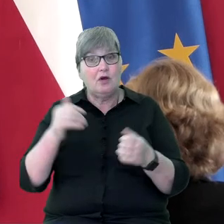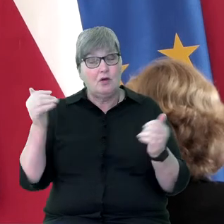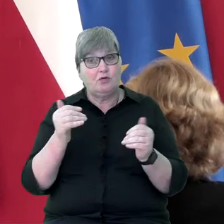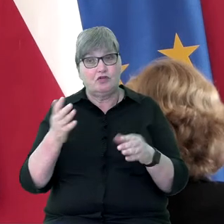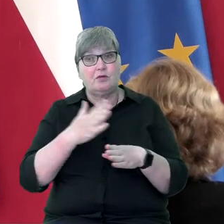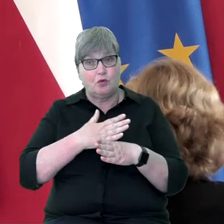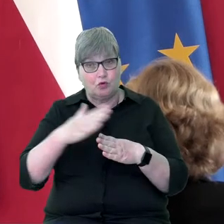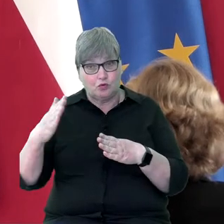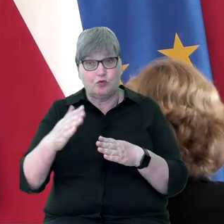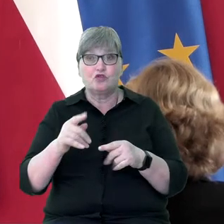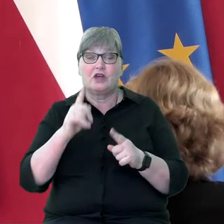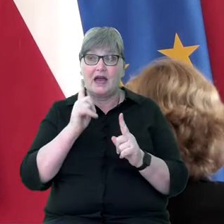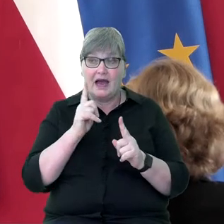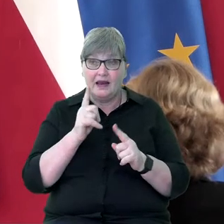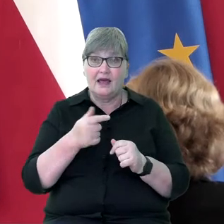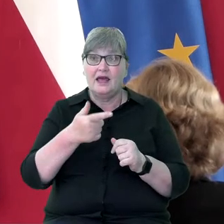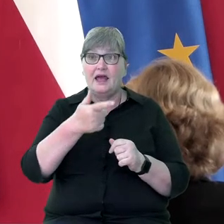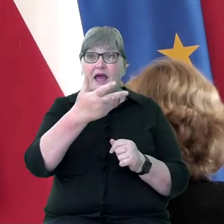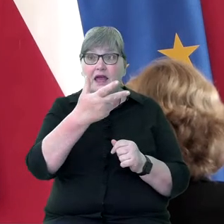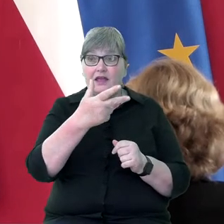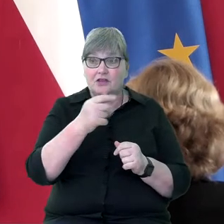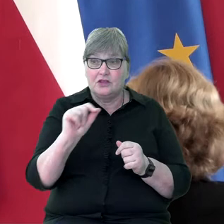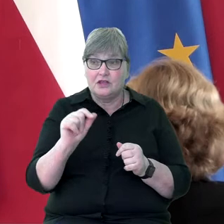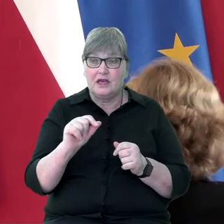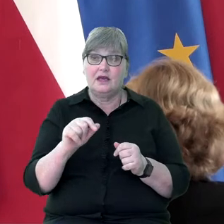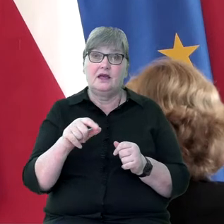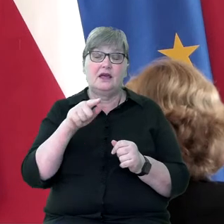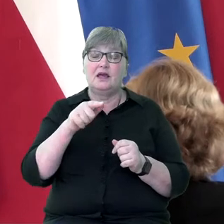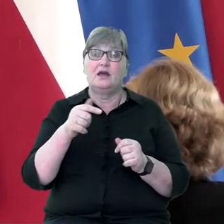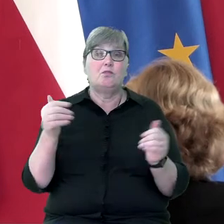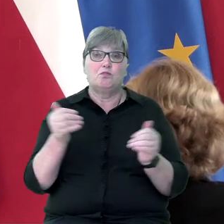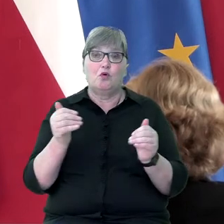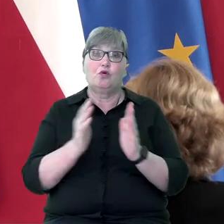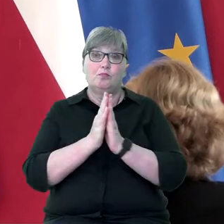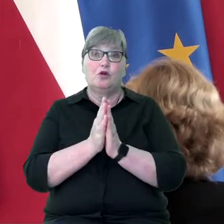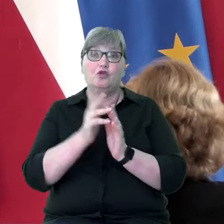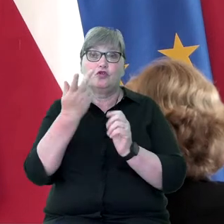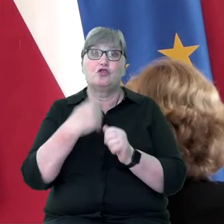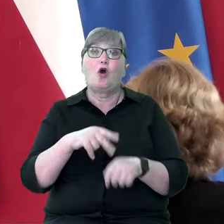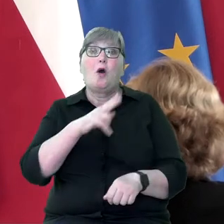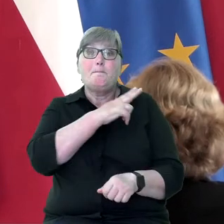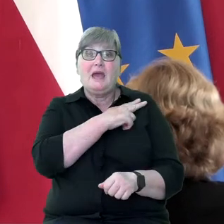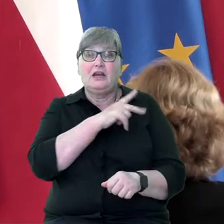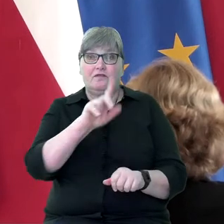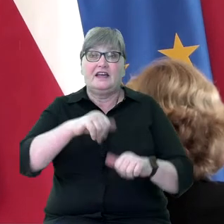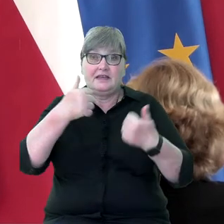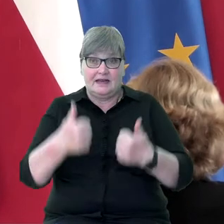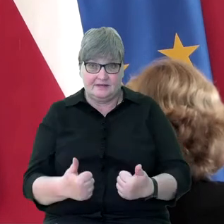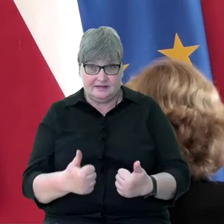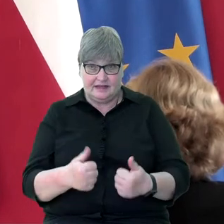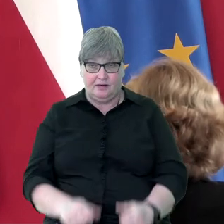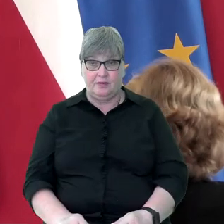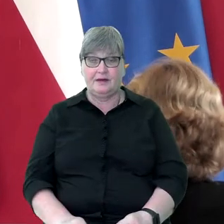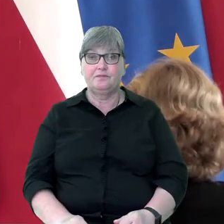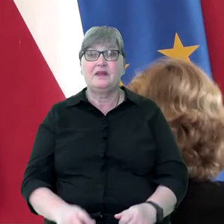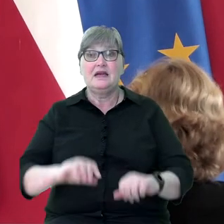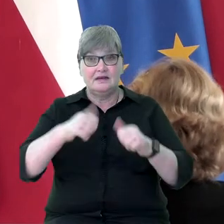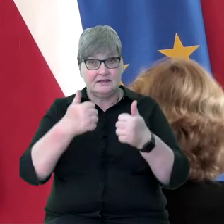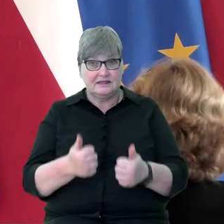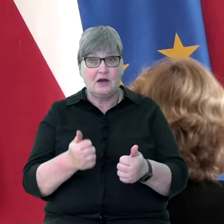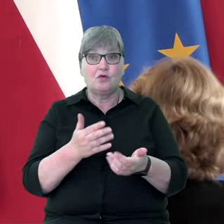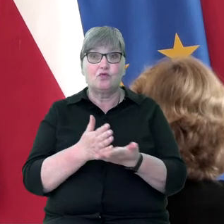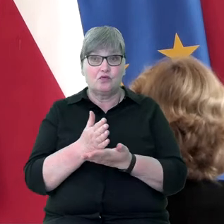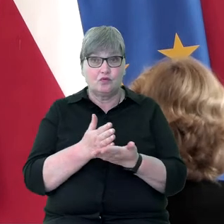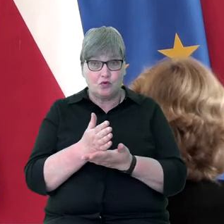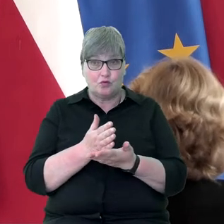dawało mu to roszczenia do mianowania na stałe. Stałą służbę publiczną zaczynało się w pierwszej kategorii